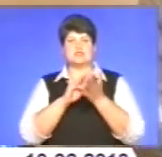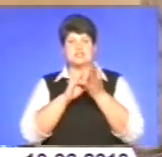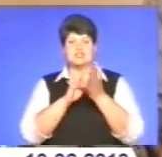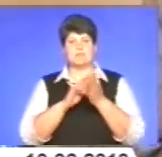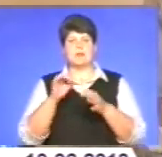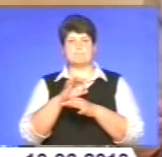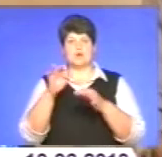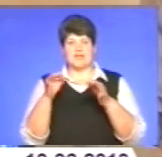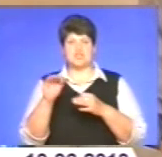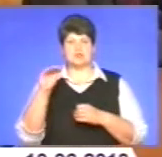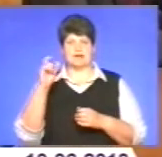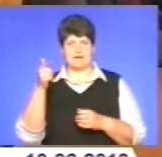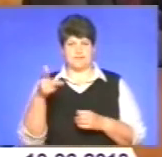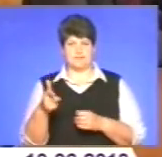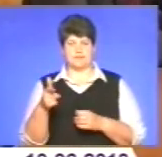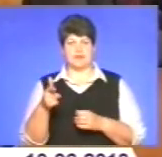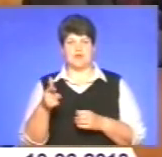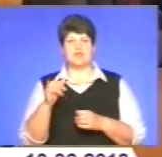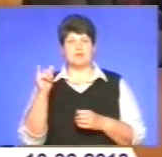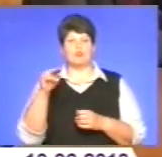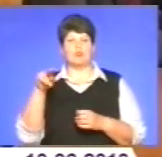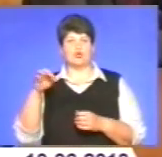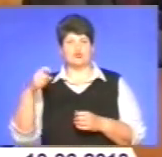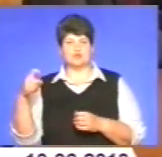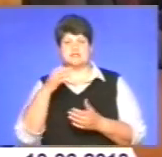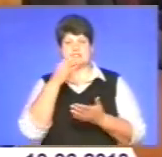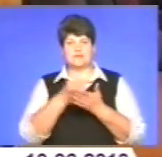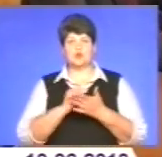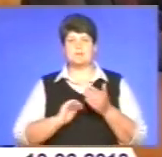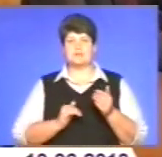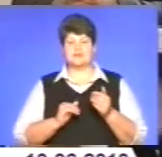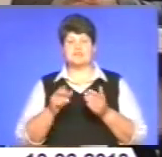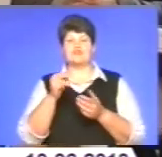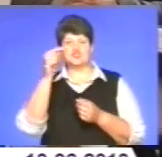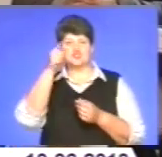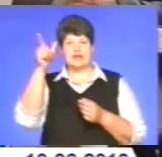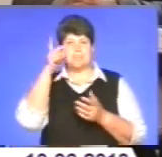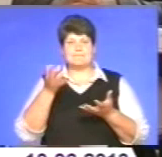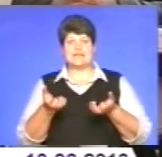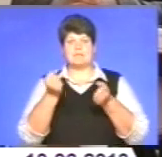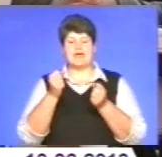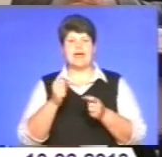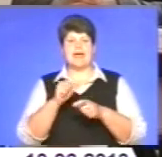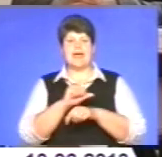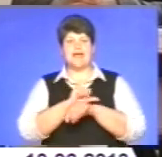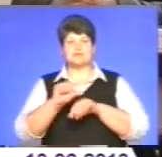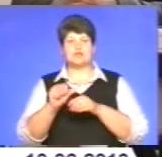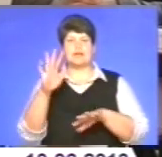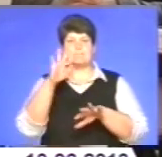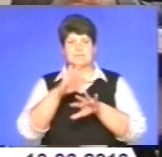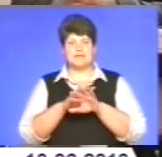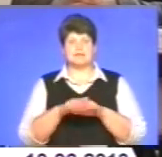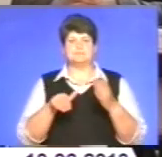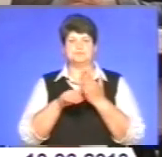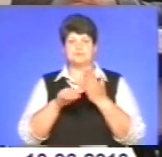та житлово-комунального господарства. Іван Почух наголосив, що підприємців Чехії підтримує їх експортний банк, який стимулює діяльність чеського